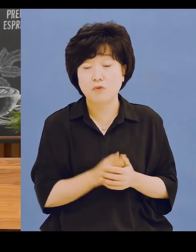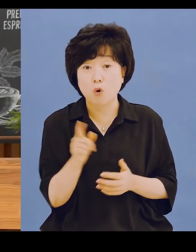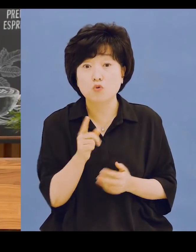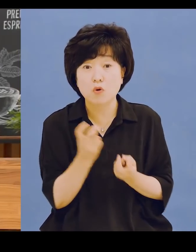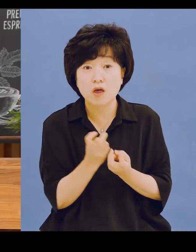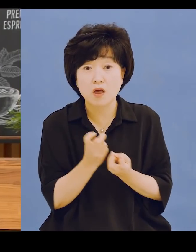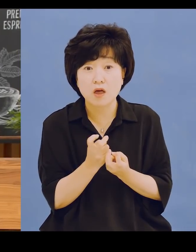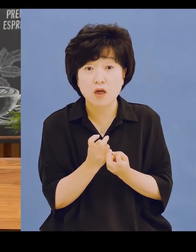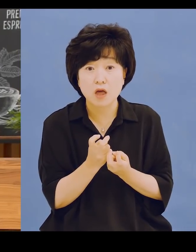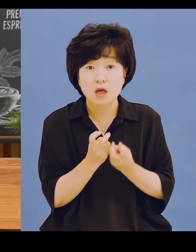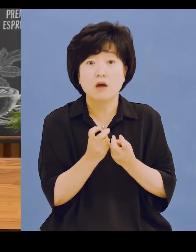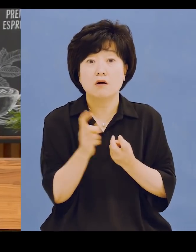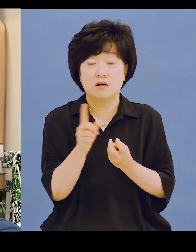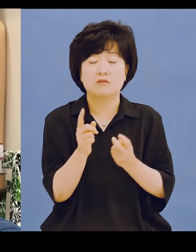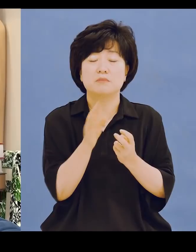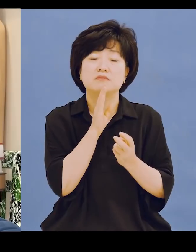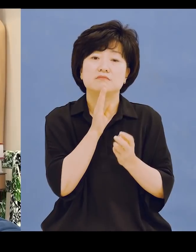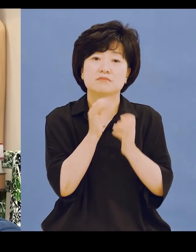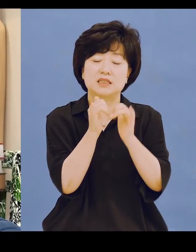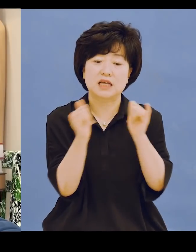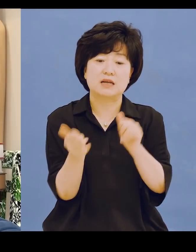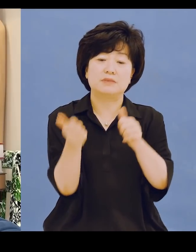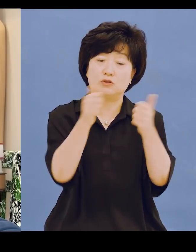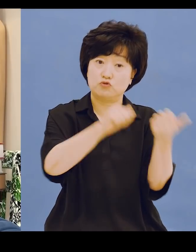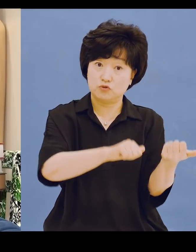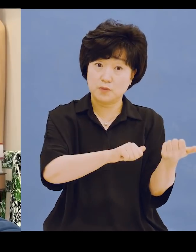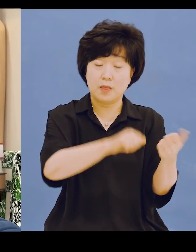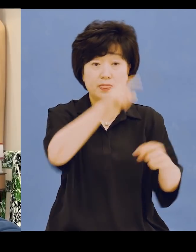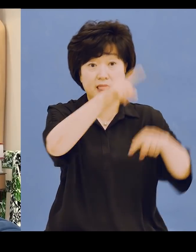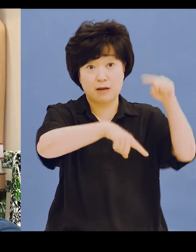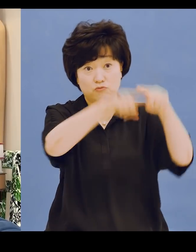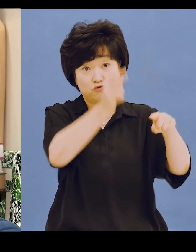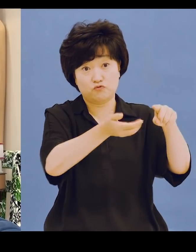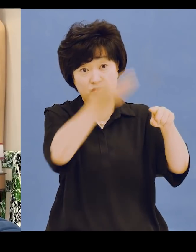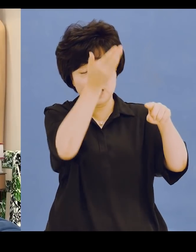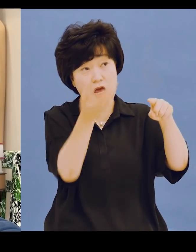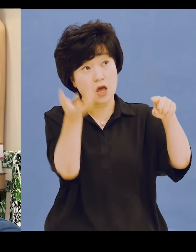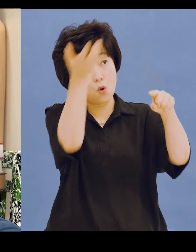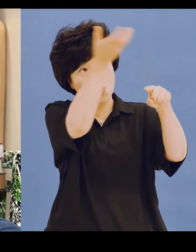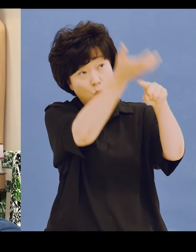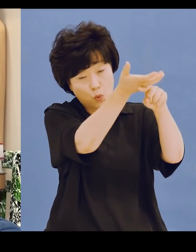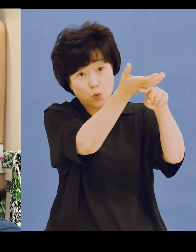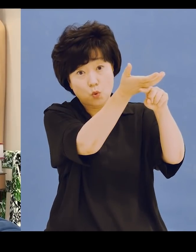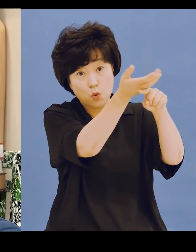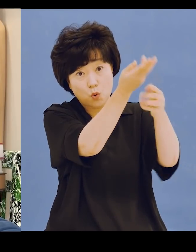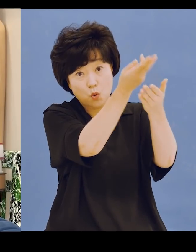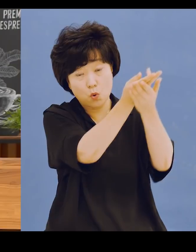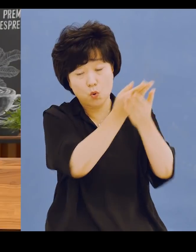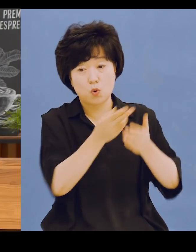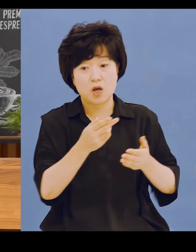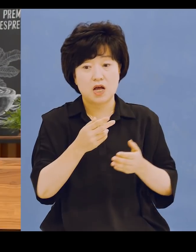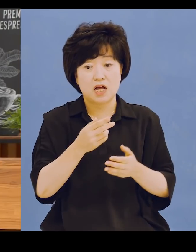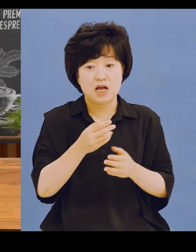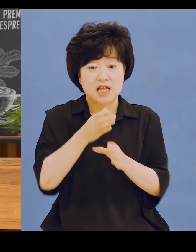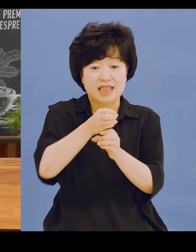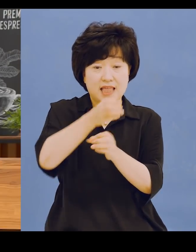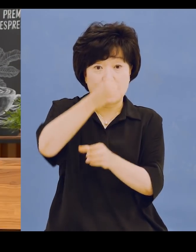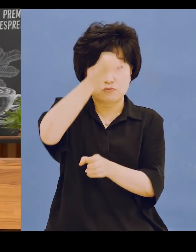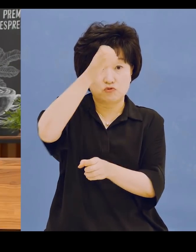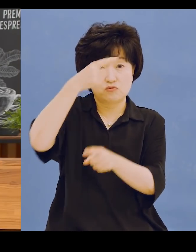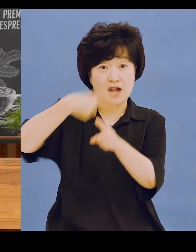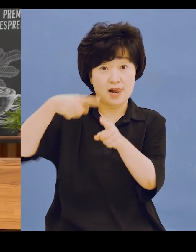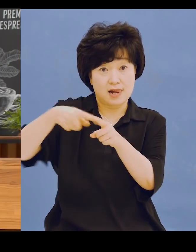사람을 네, 사람이 죽으면 마리타라는 나무 위에 올려놓고 예. 밤이 되면은 대나무 칼로 예. 여자들이 왜 대나무